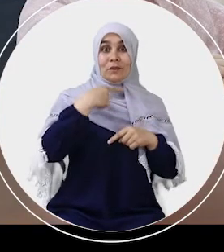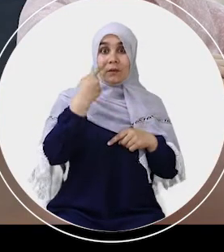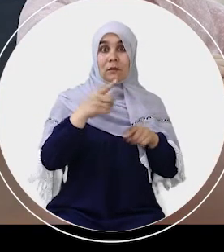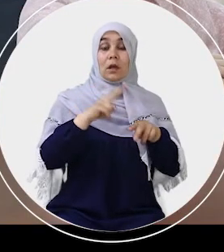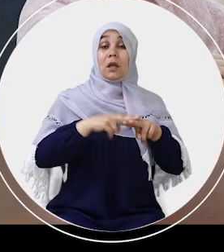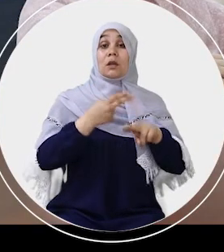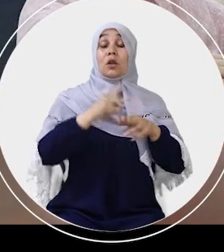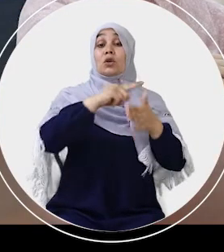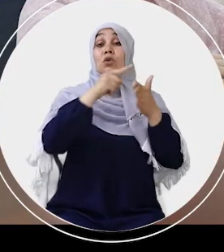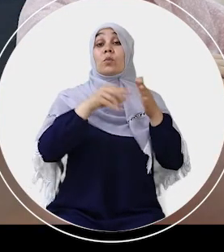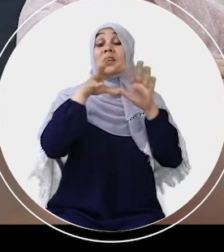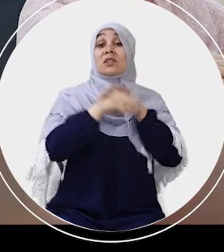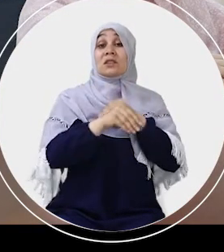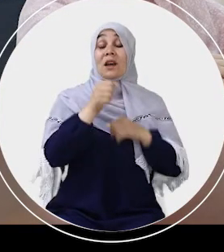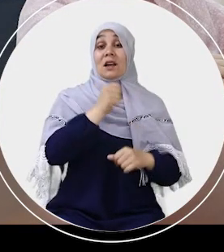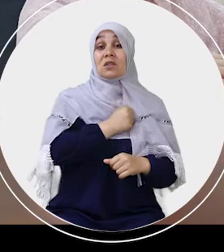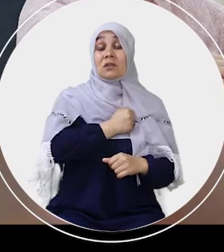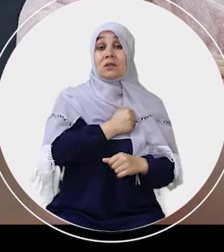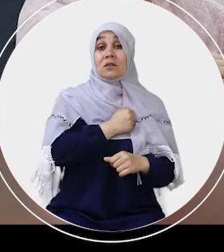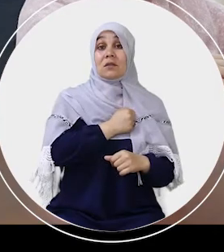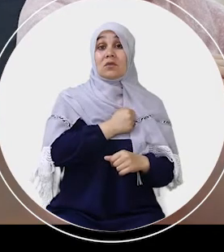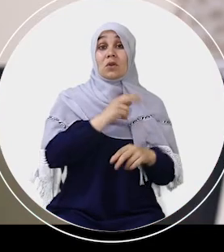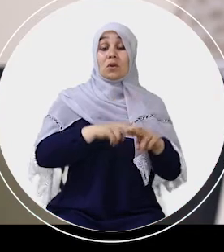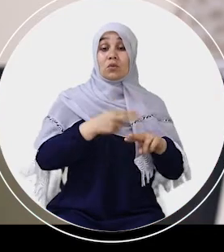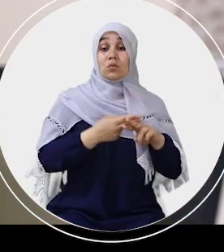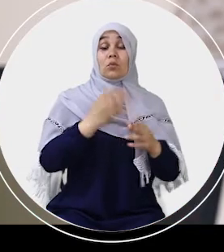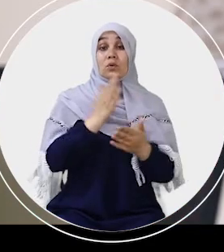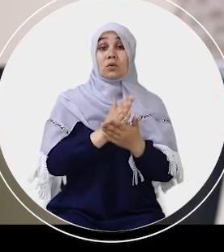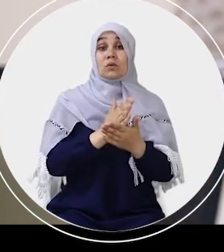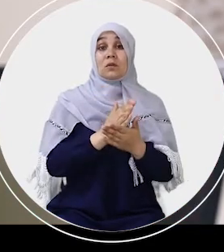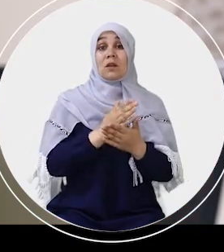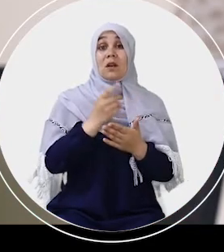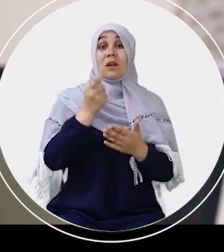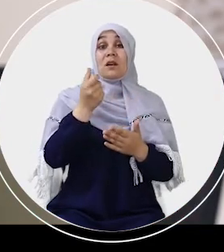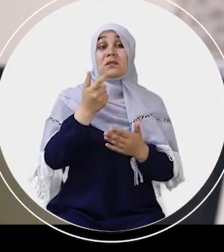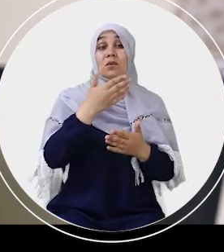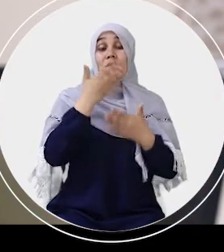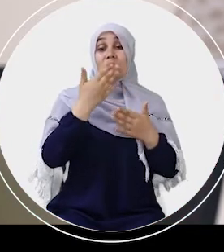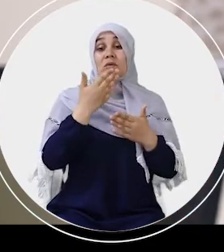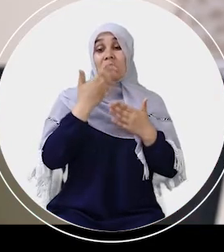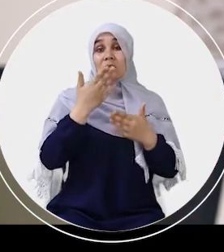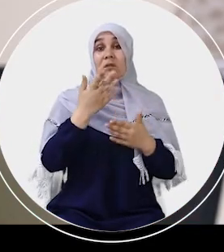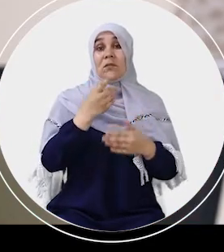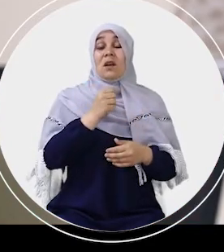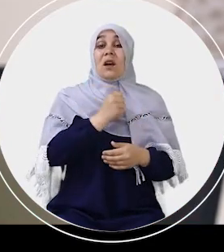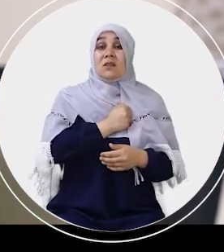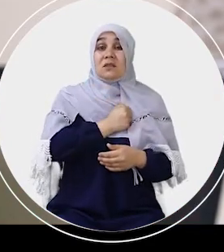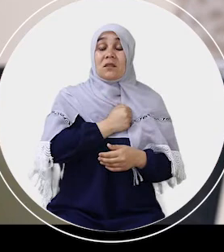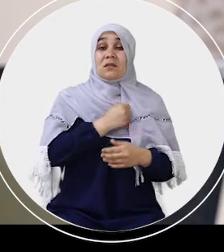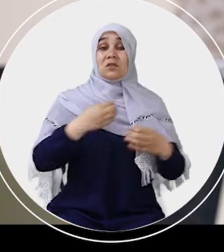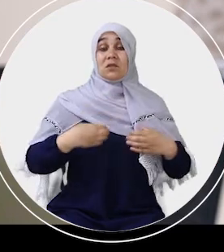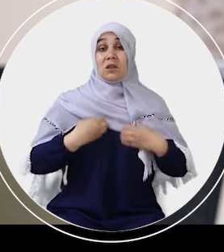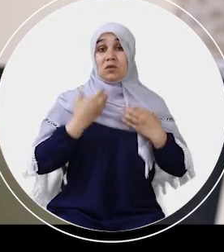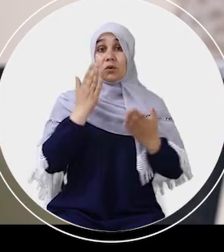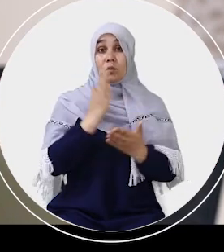bu so'rovnomalar ichida eng ayanchlisi shu bo'lsa kerak. Biroz o'qiganda odam dahshatga tushadi. Achinadi